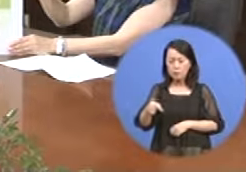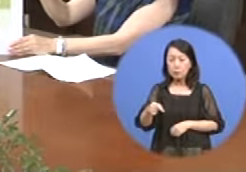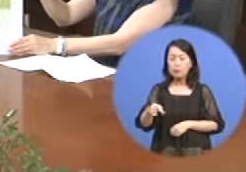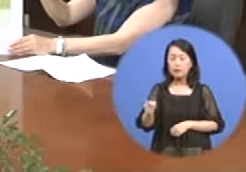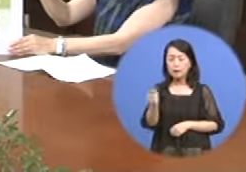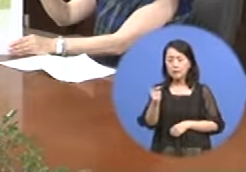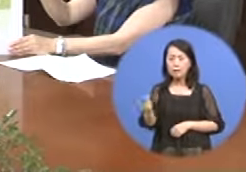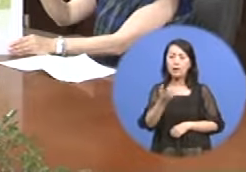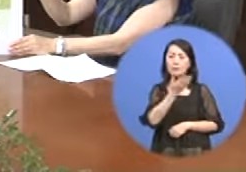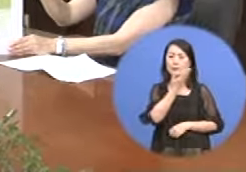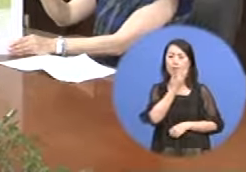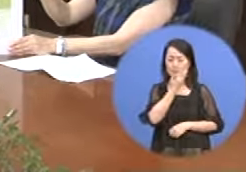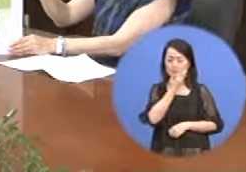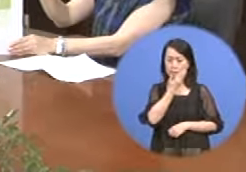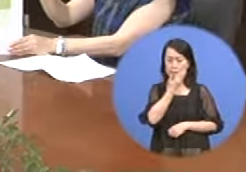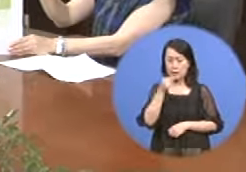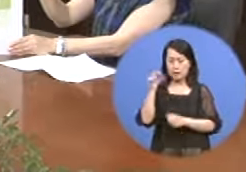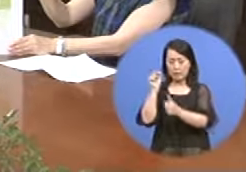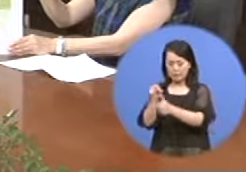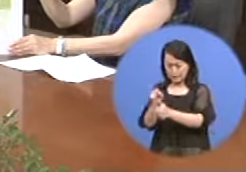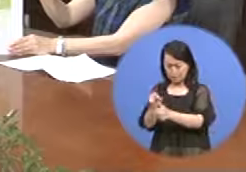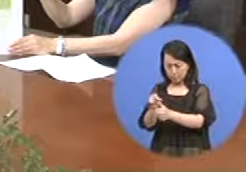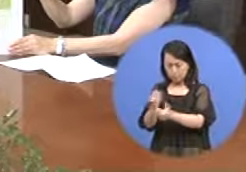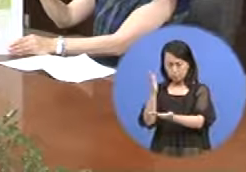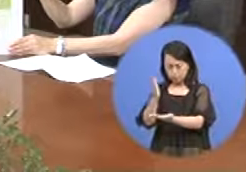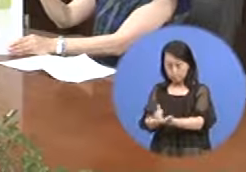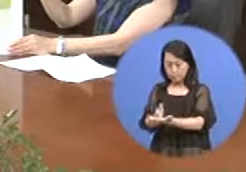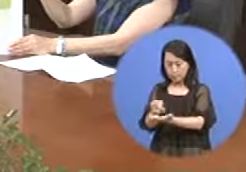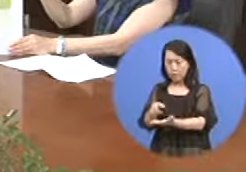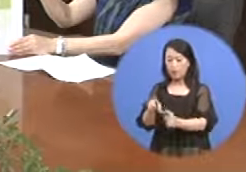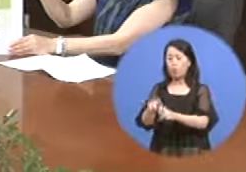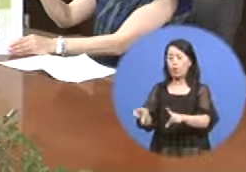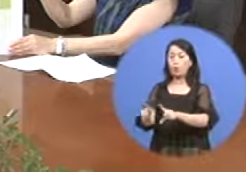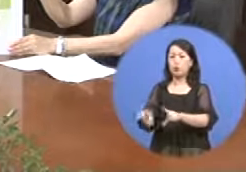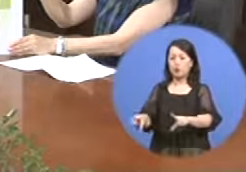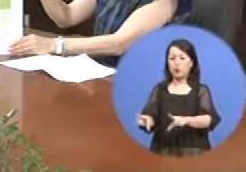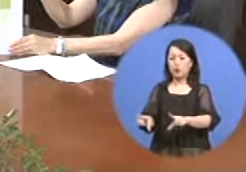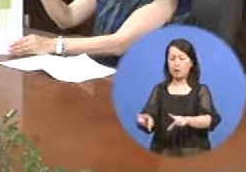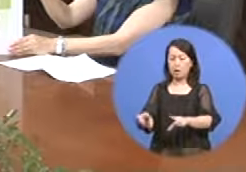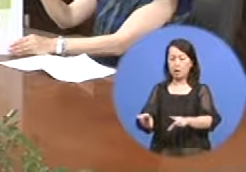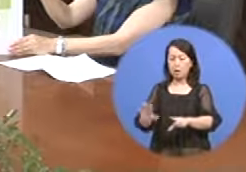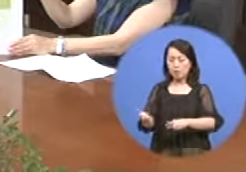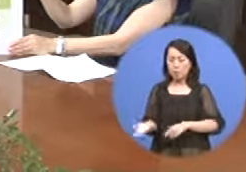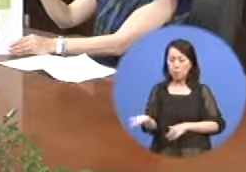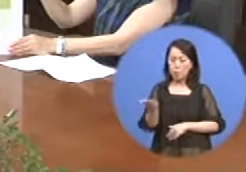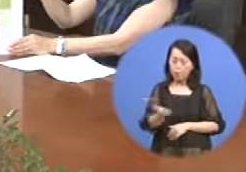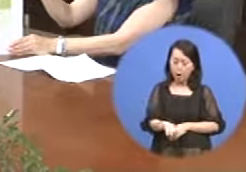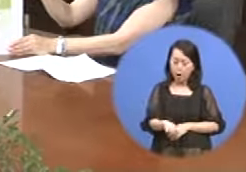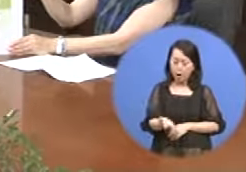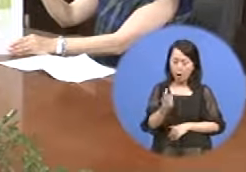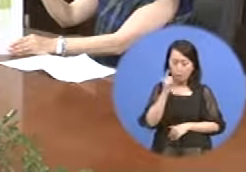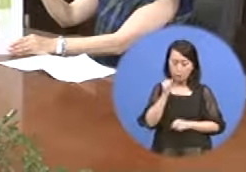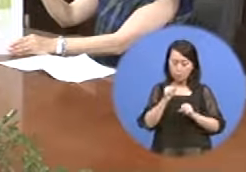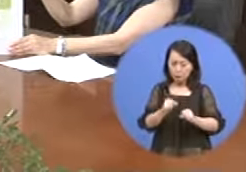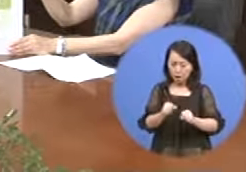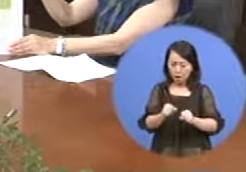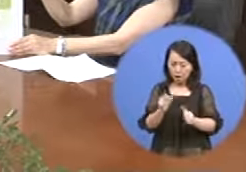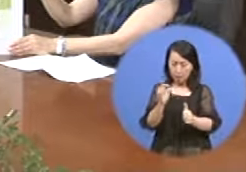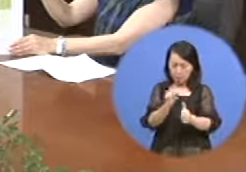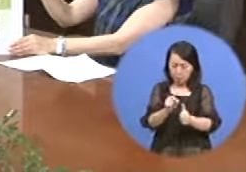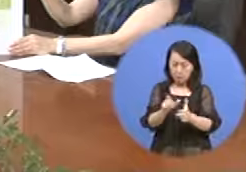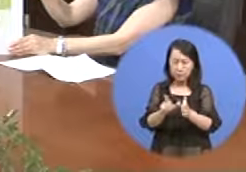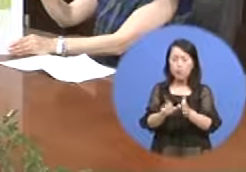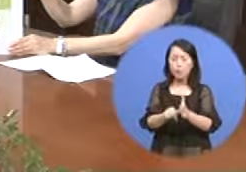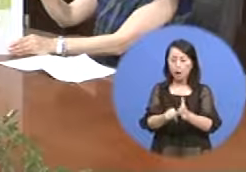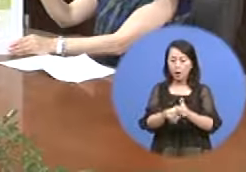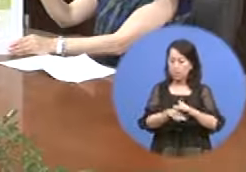かはしないようにするっていうのが一番正しいんだけど、 はい、 もしいじめをしてしまったら、それはあの隠さ